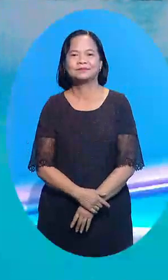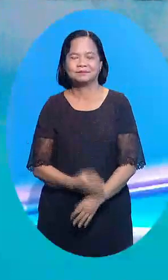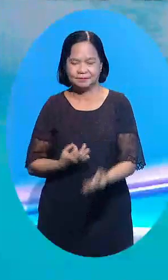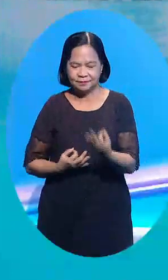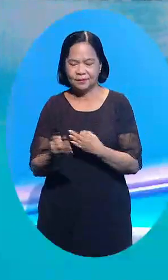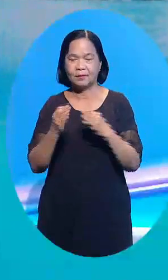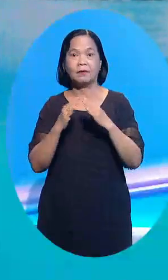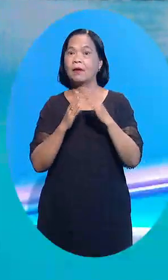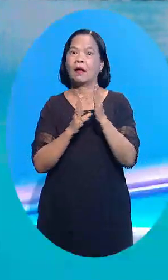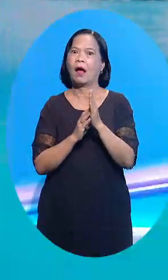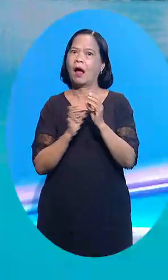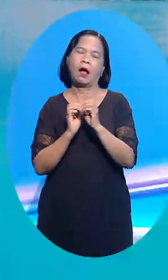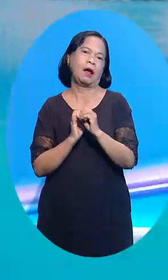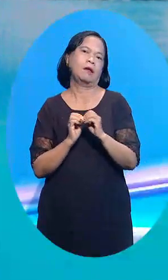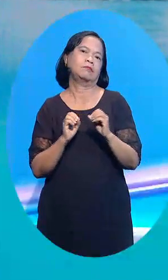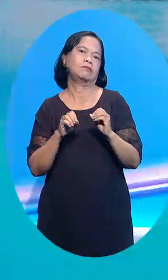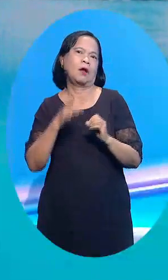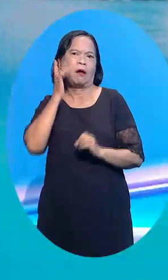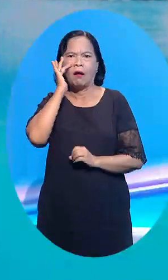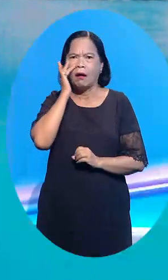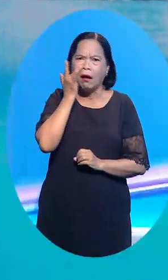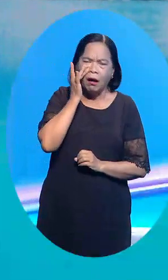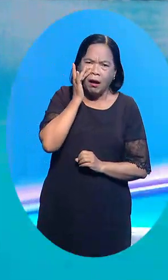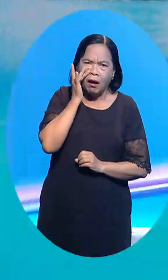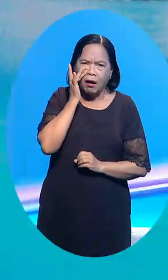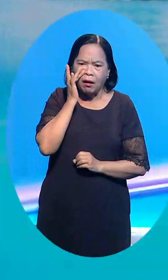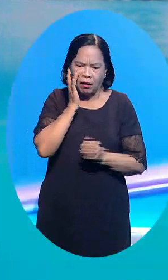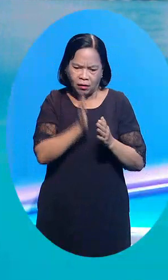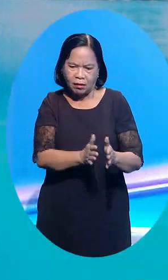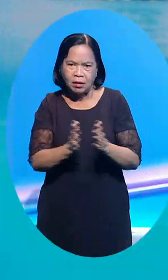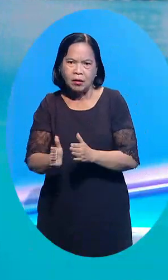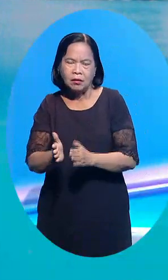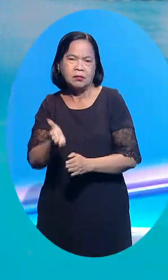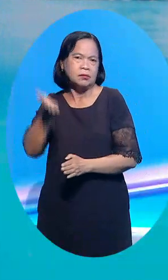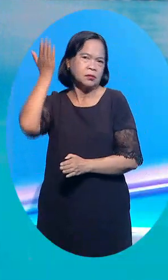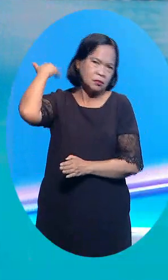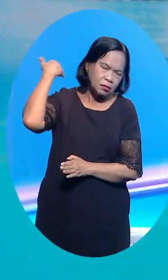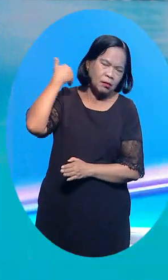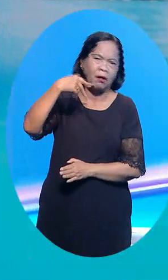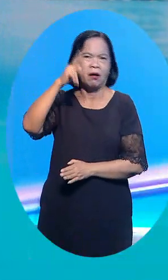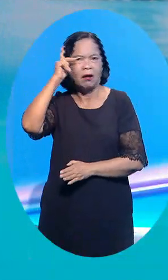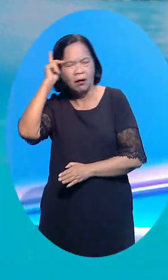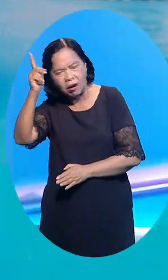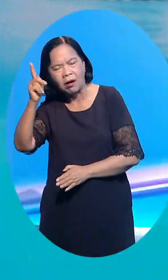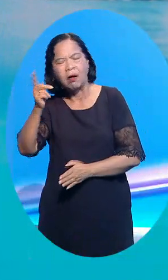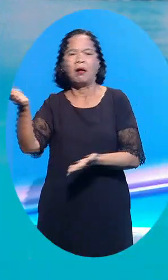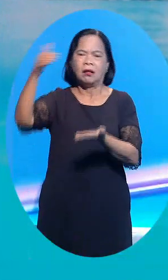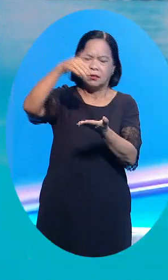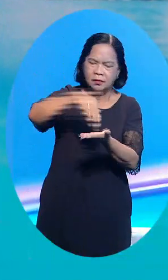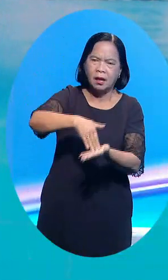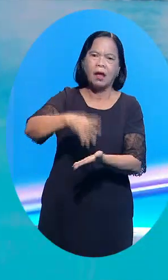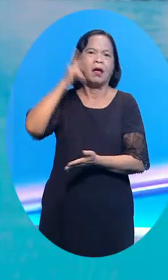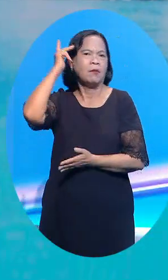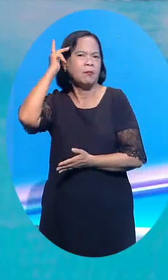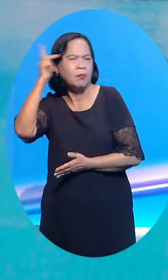Thị trường bất động sản hiện nay không rơi vào tình trạng khủng hoảng hay bong bóng như các giai đoạn trước, nhưng trong bối cảnh khó chồng khó như hiện tại, những nút thắt